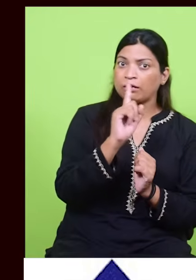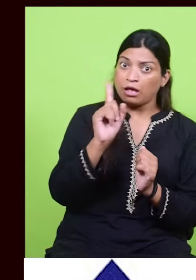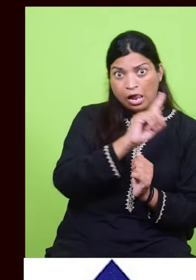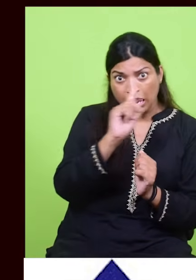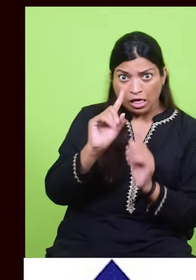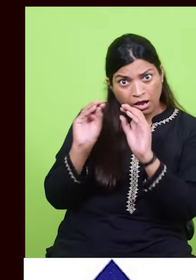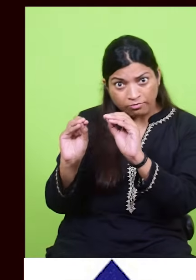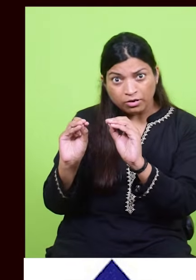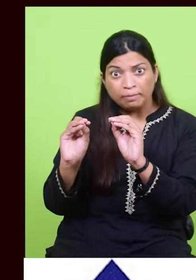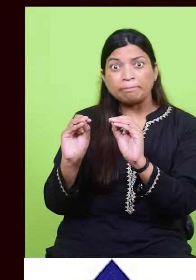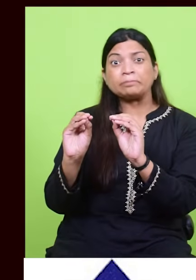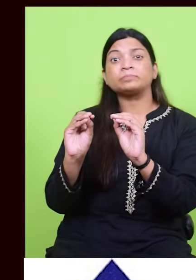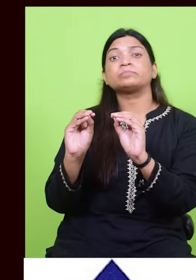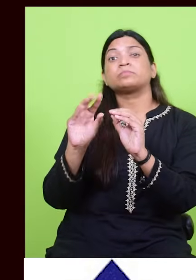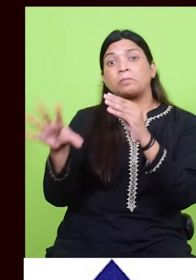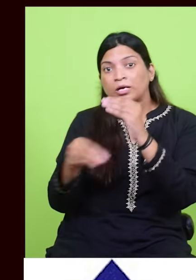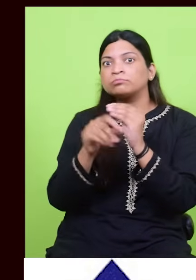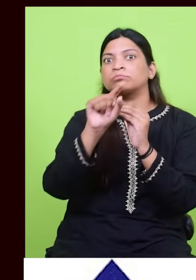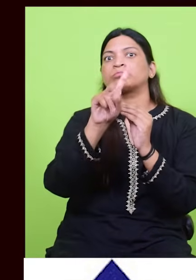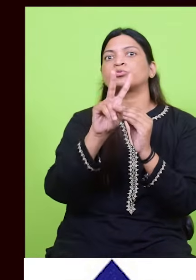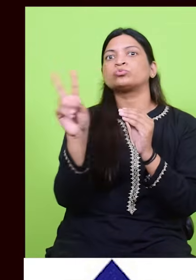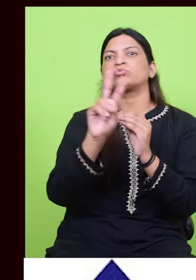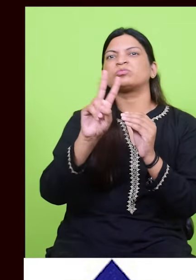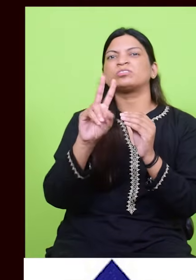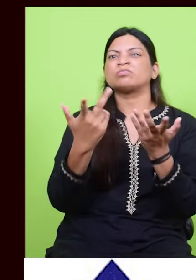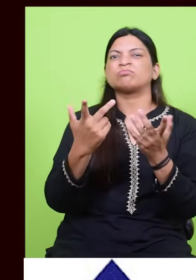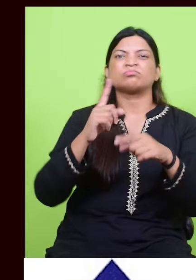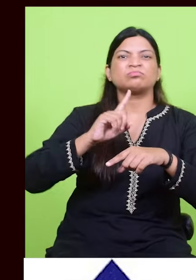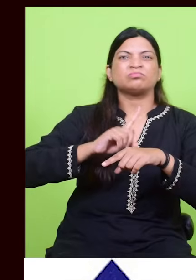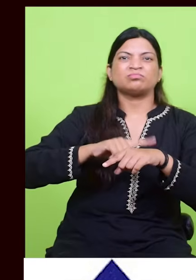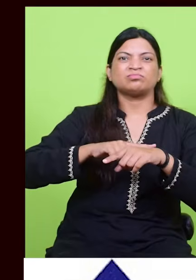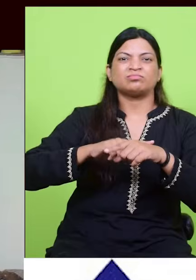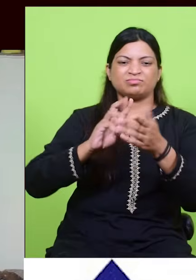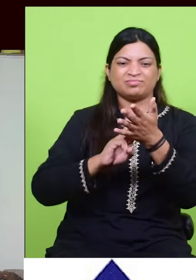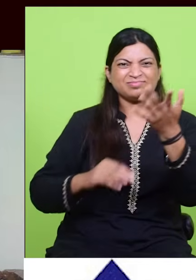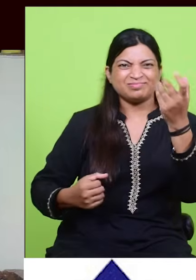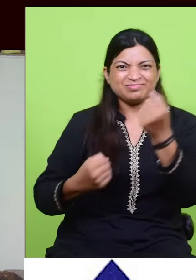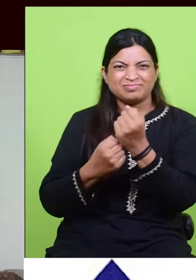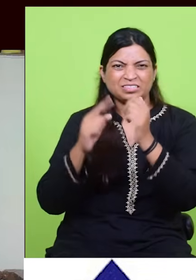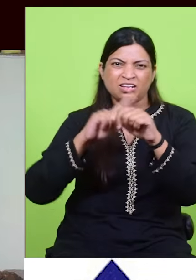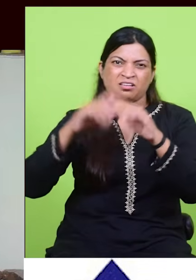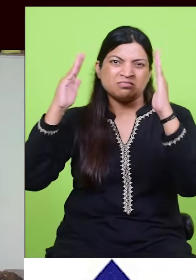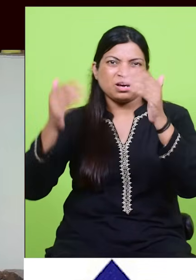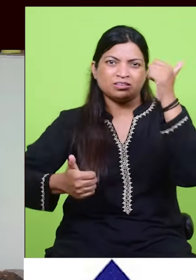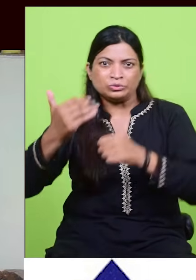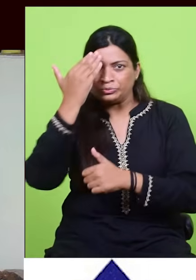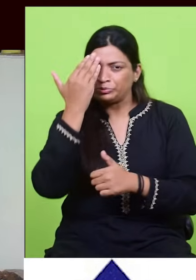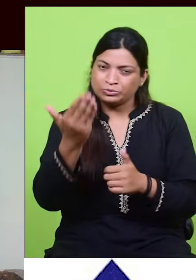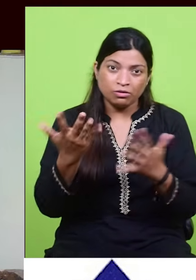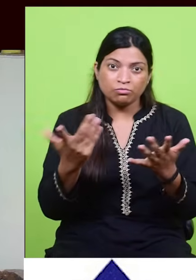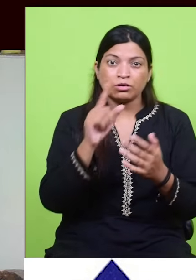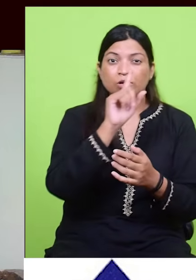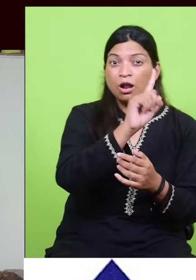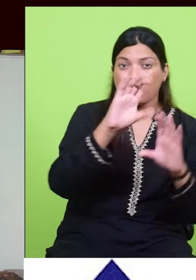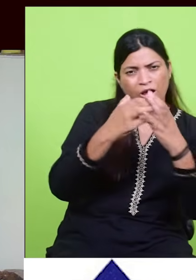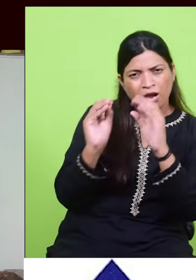11th के साथ में थोड़ा 12th का सिलेबस भी इनकलकेट करा कि नहीं अपने को, क्योंकि हमारे पास टाइम फ्रेम तो वही है ना मार्च तक का, तो वो तो करना ही था, तो